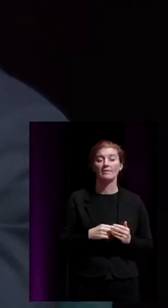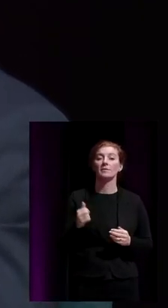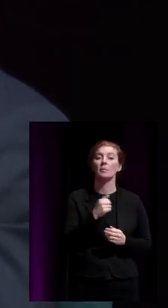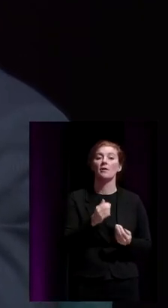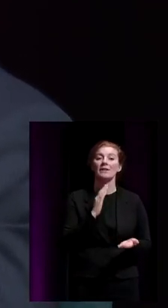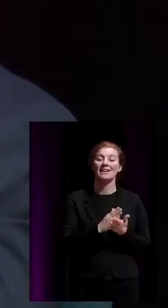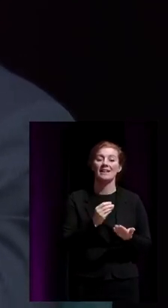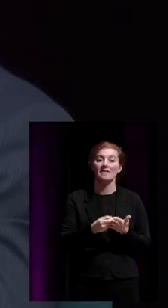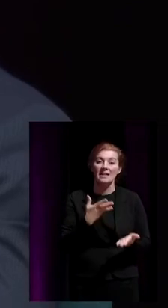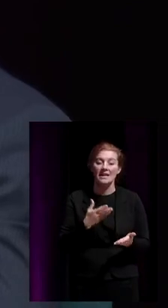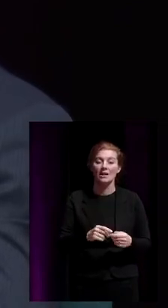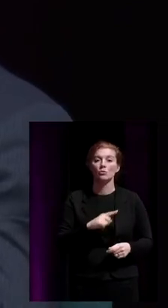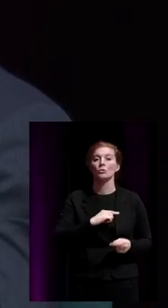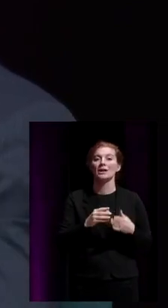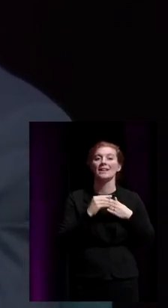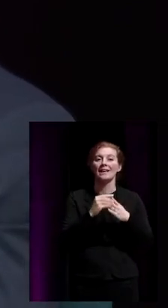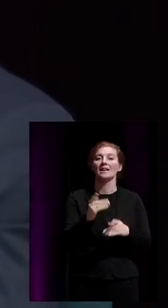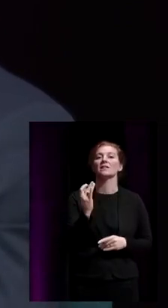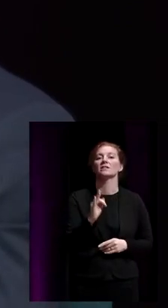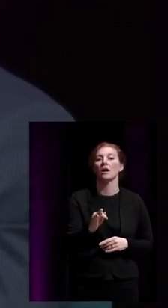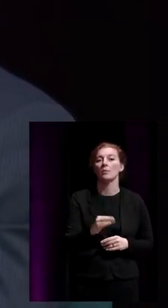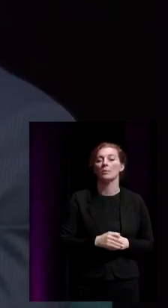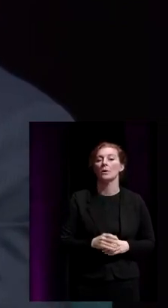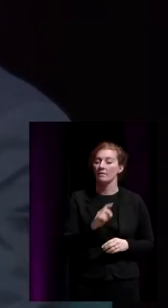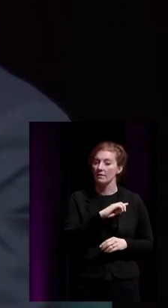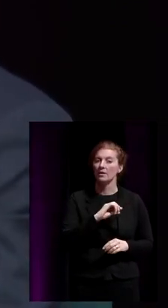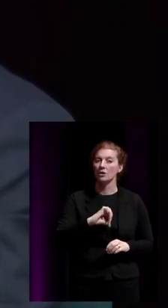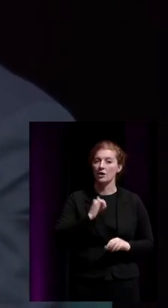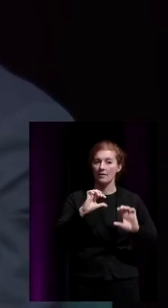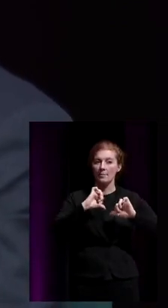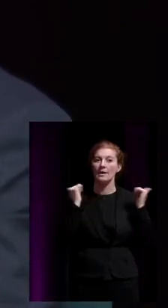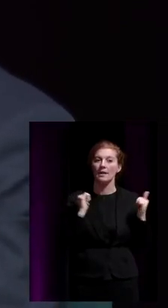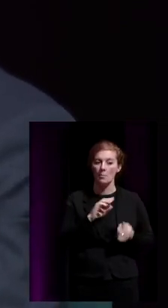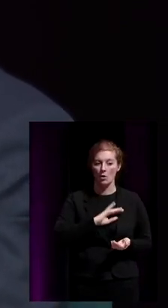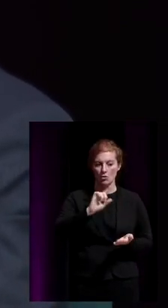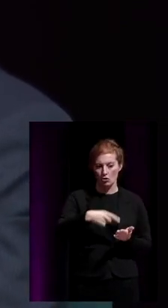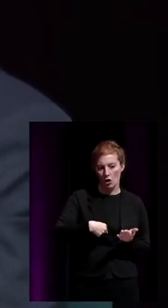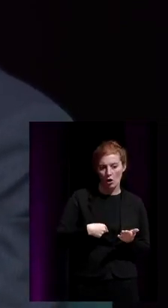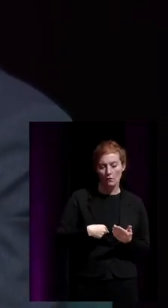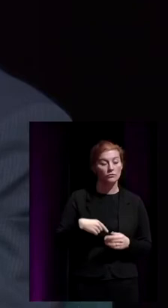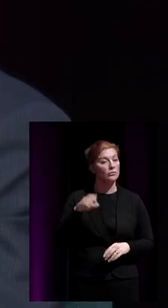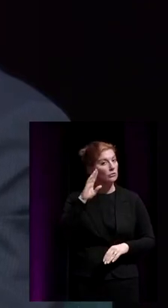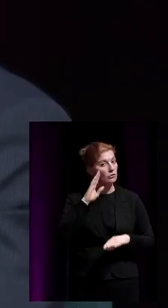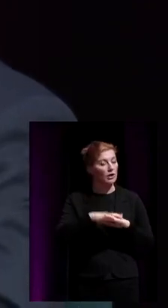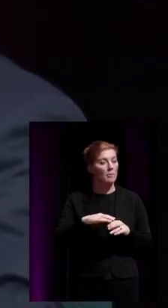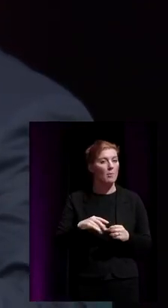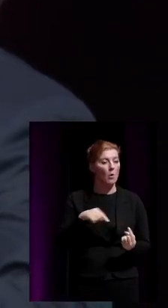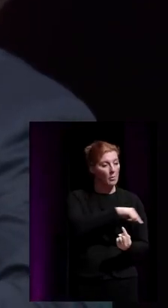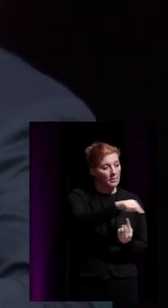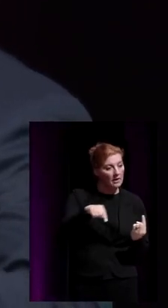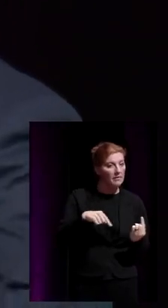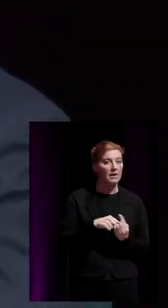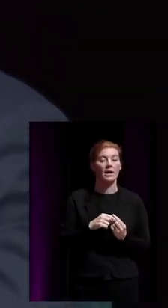mycket ledarskap. Och att vi är beredda att ställa krav. Såväl lyssna på vår omgivning som att